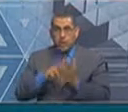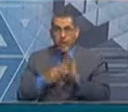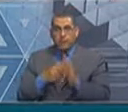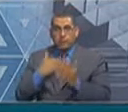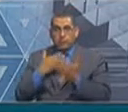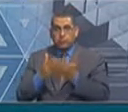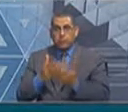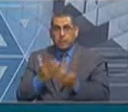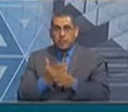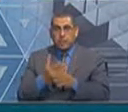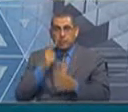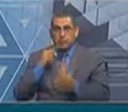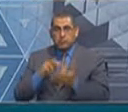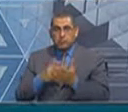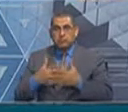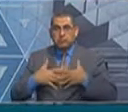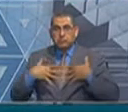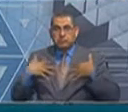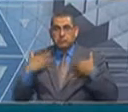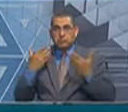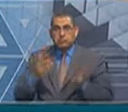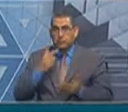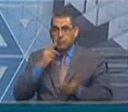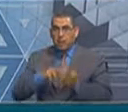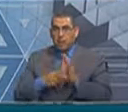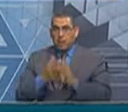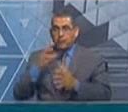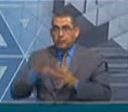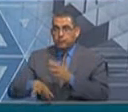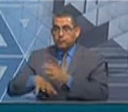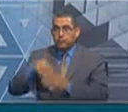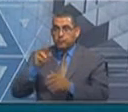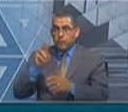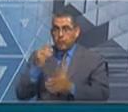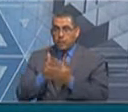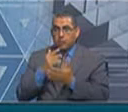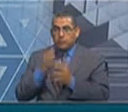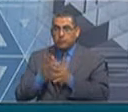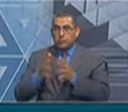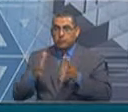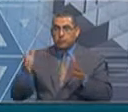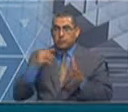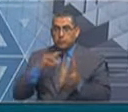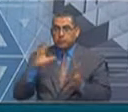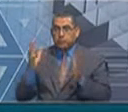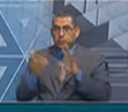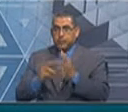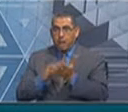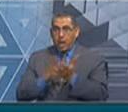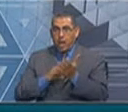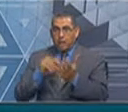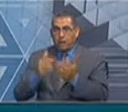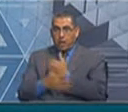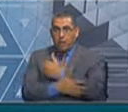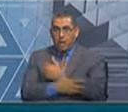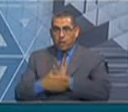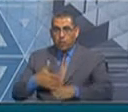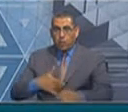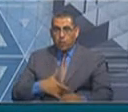ذلك الذي كان يتطلع إليه مؤسس المنظمة في ظل تزايد التباينات ومخاطر الفقر